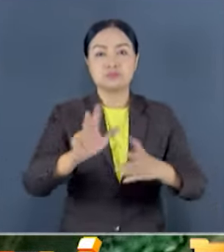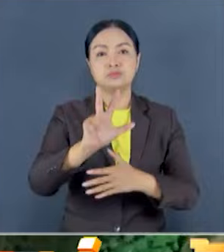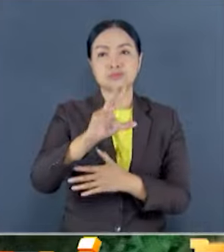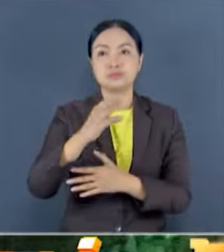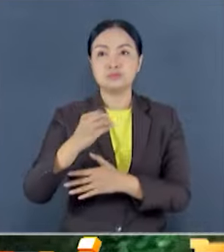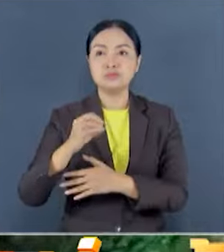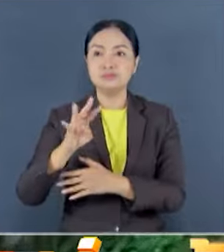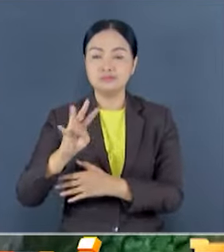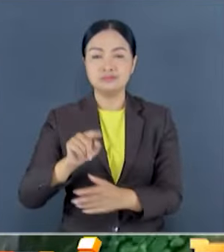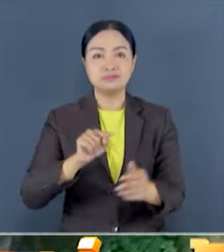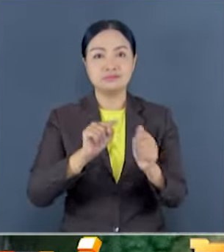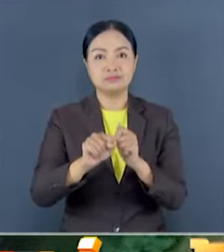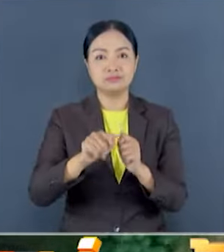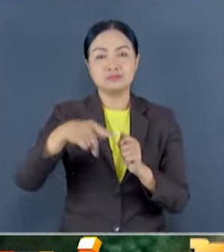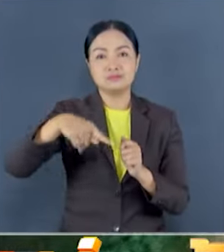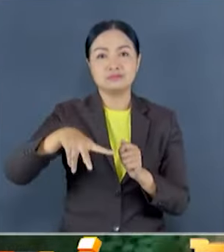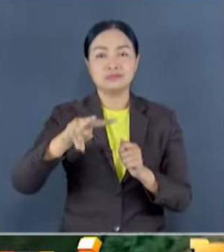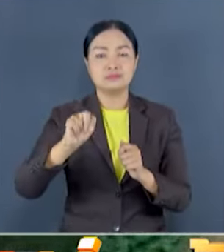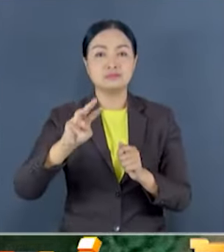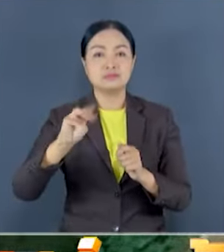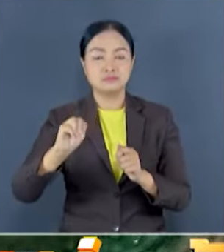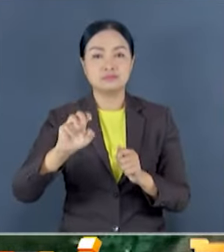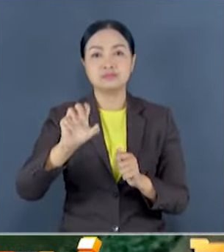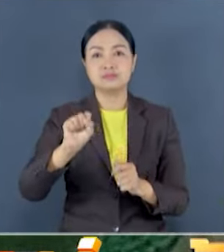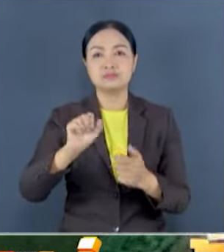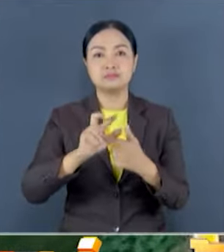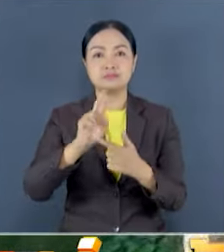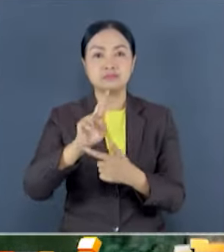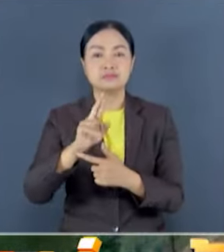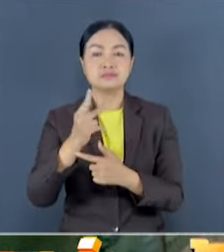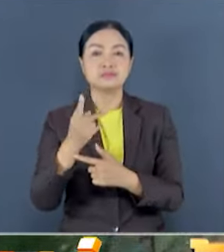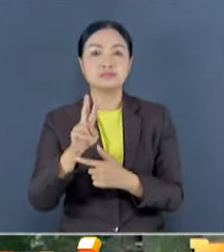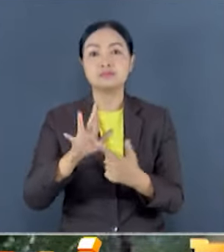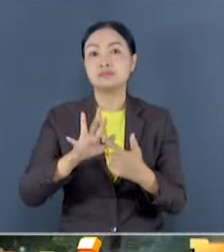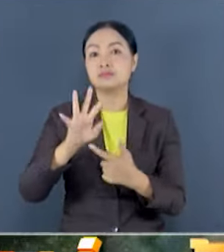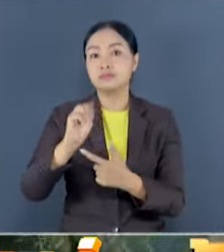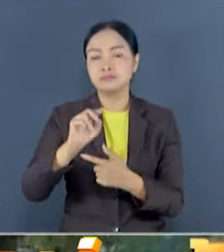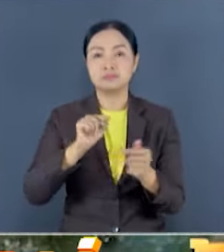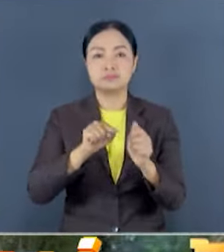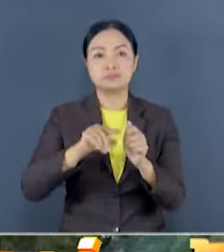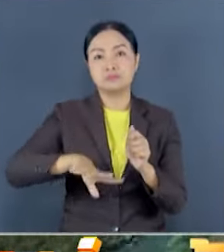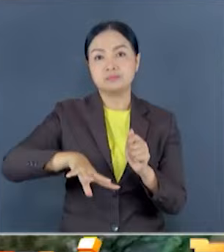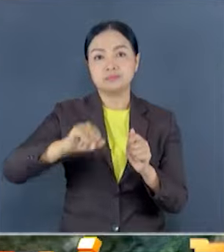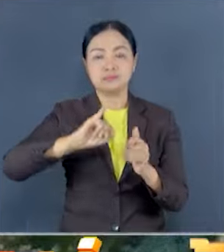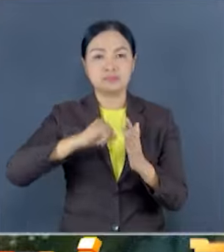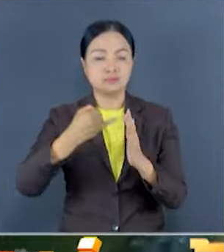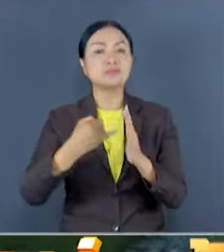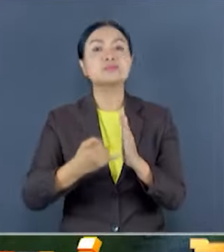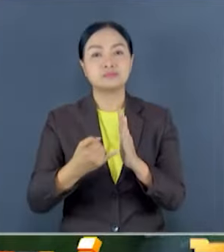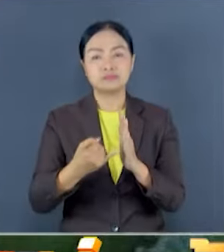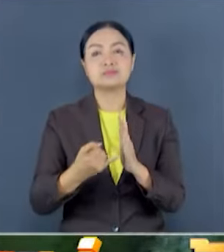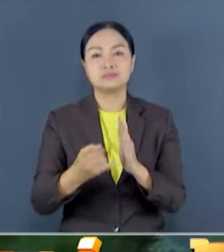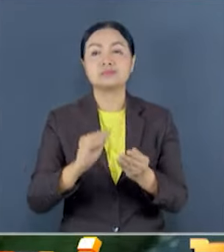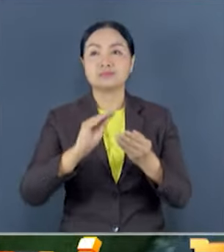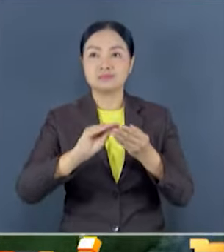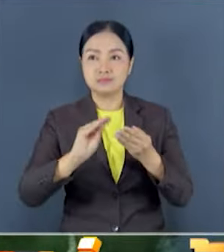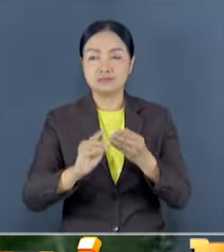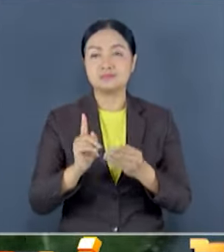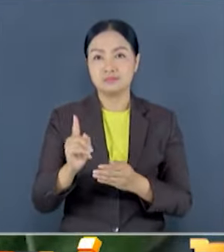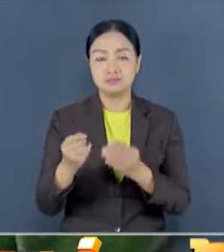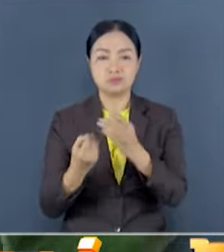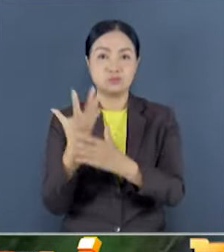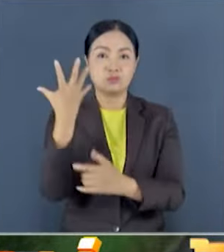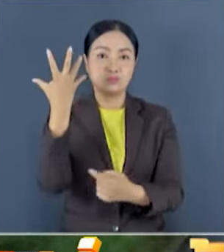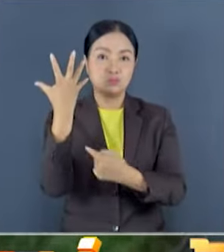304ครับช่วงบริเวณอำเภอพนมสารคามจังหวัดฉะเชิงเทราครับนี่คุณผู้ชมเห็นไหมฮะดอกอินทนิลหรือว่าดอกกากะเหลาครับตอ